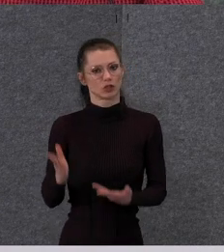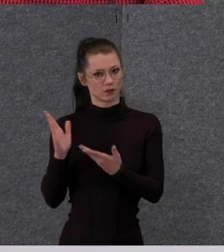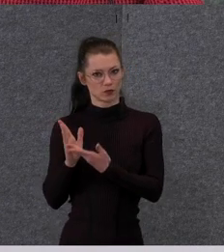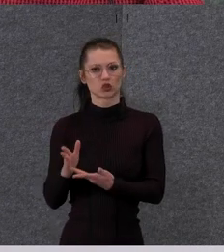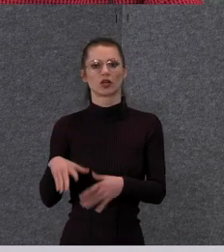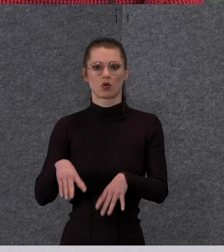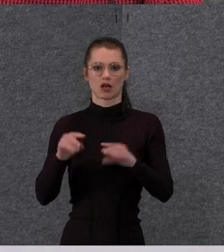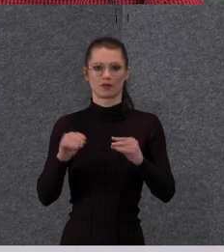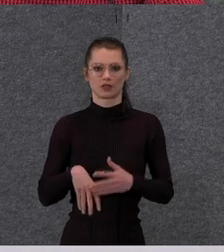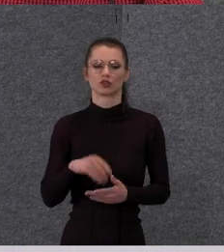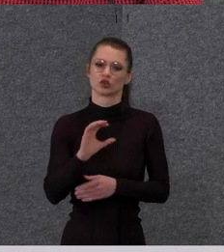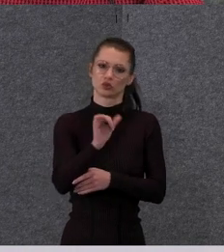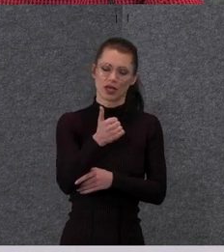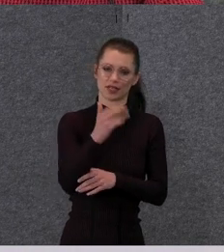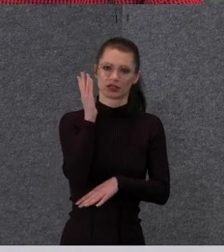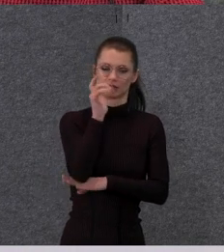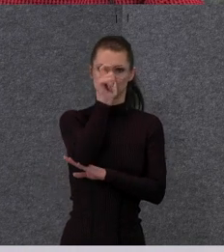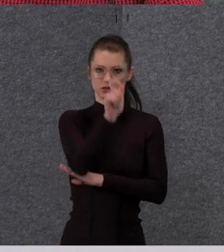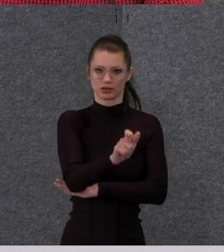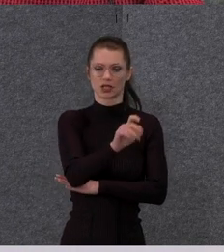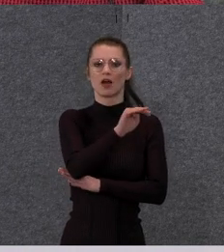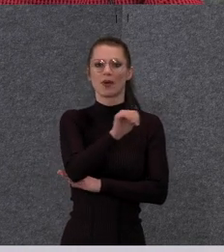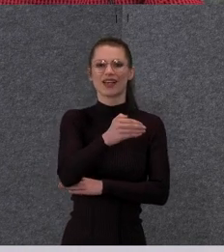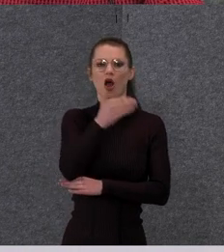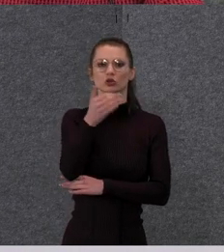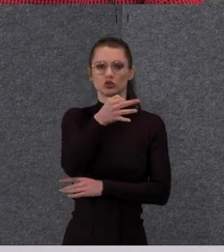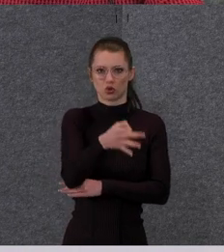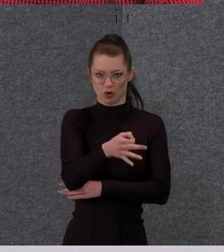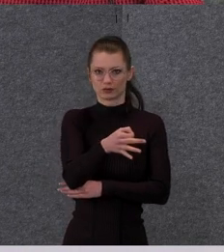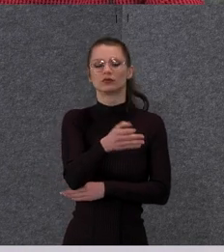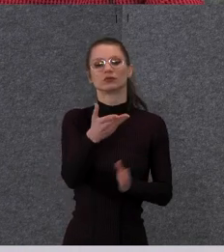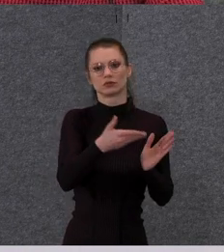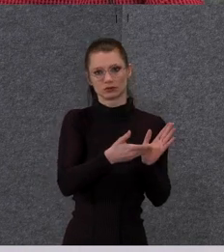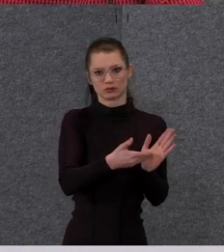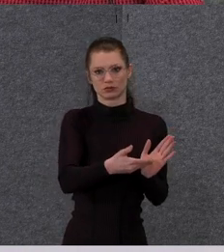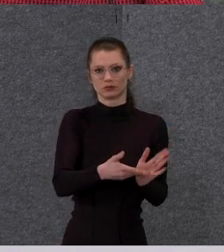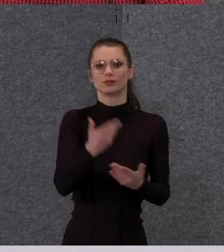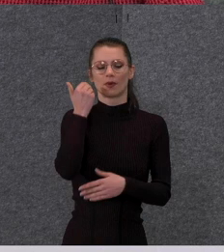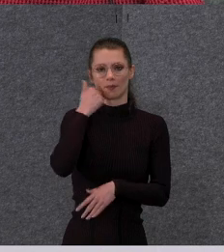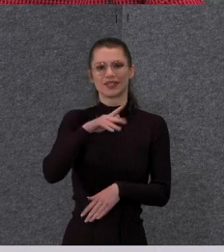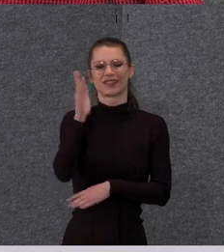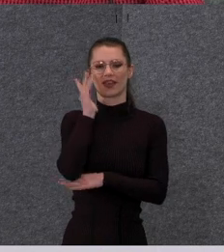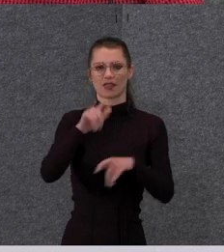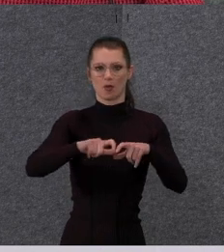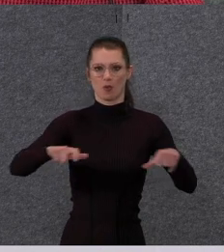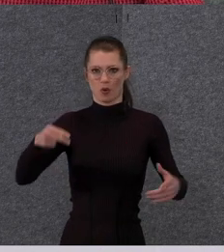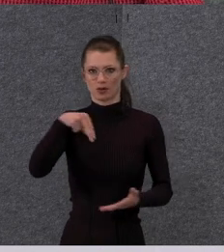können. Als erster Redner hat Mike Außendorf das Wort, den ich jetzt ans Rednerpult